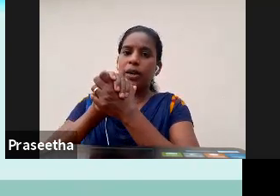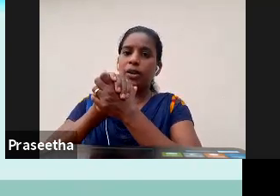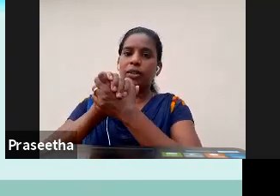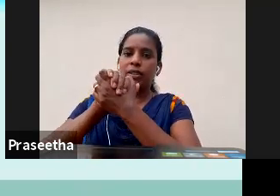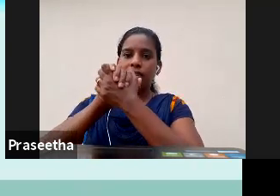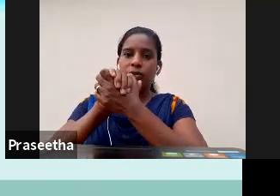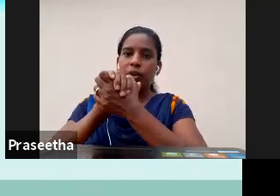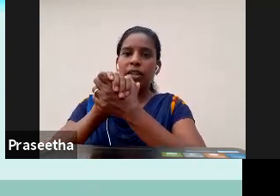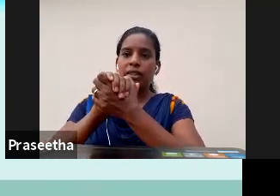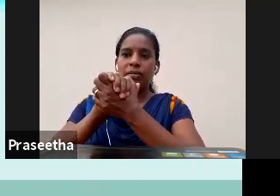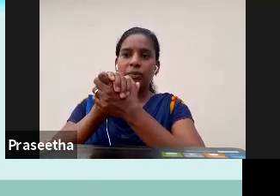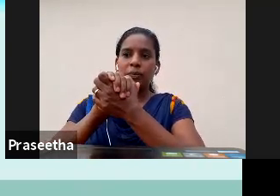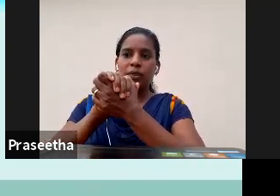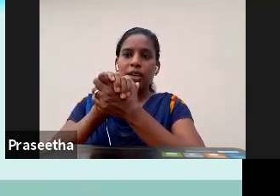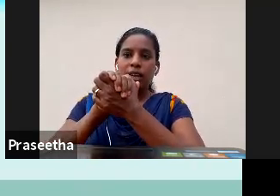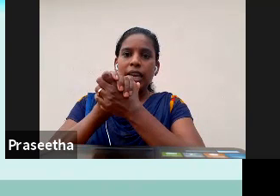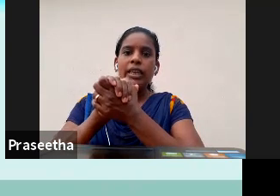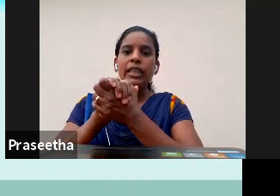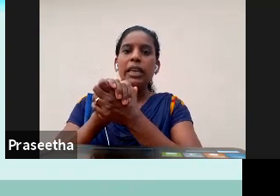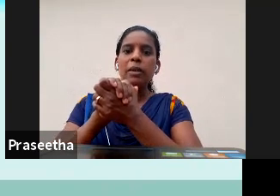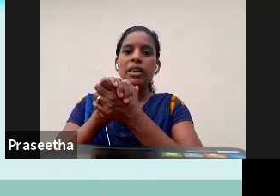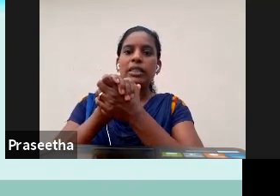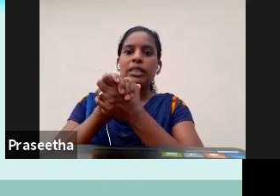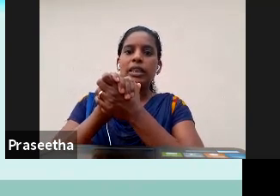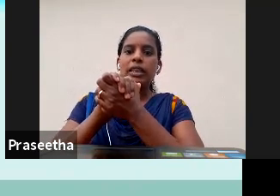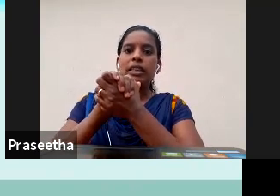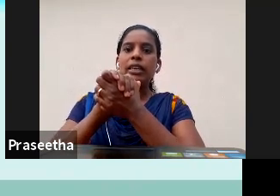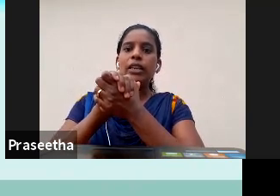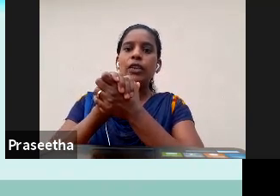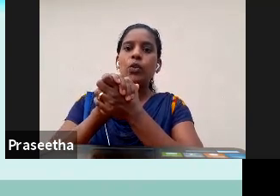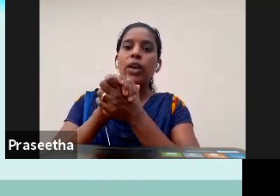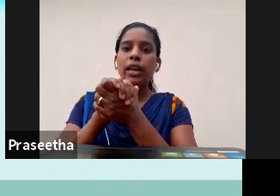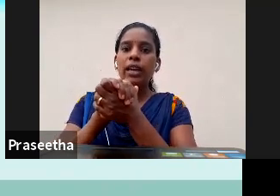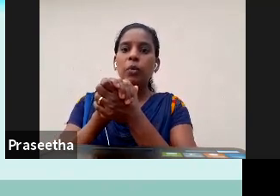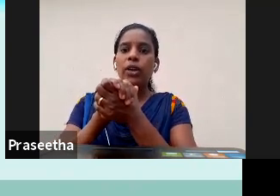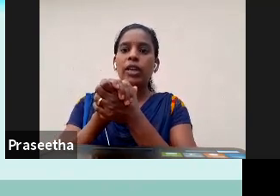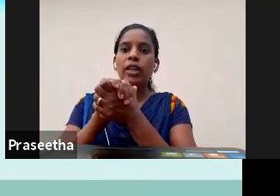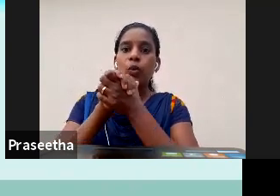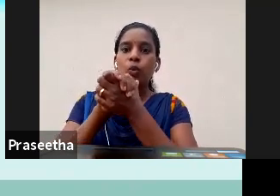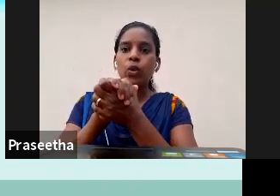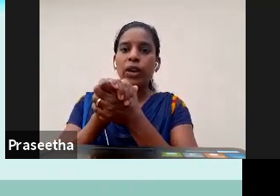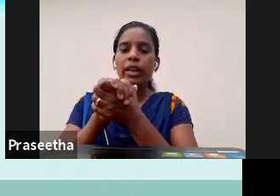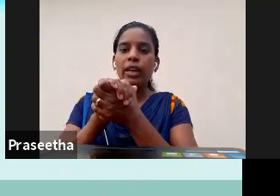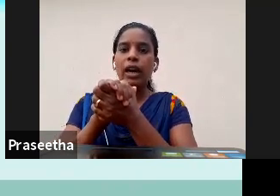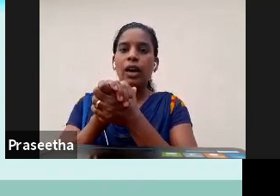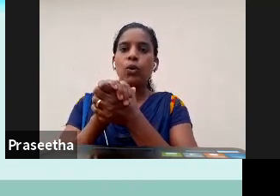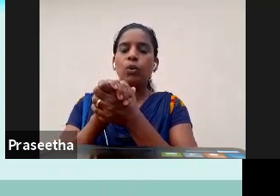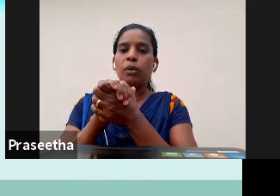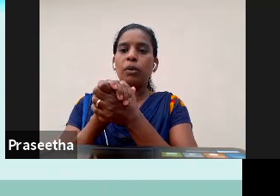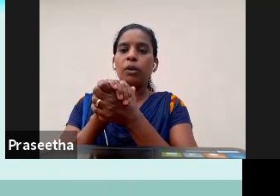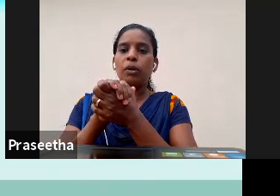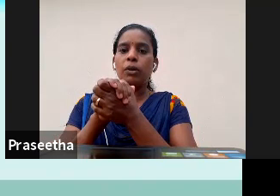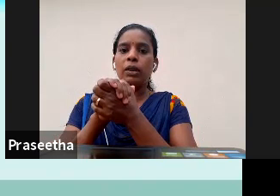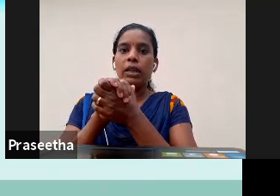ഇങ്ങനെ കാണിക്കും അവര് ഫ്രണ്ട്. ഇനി നേരെ മറിച്ച് ഇത് യു കെയിലേക്ക് പോയിട്ട് യു കെയിലുള്ള